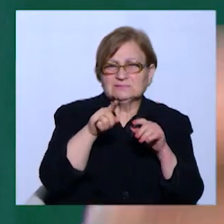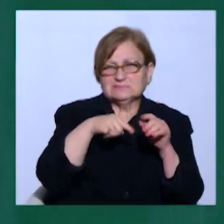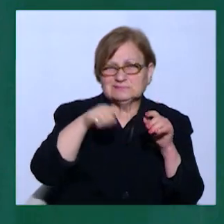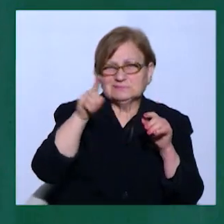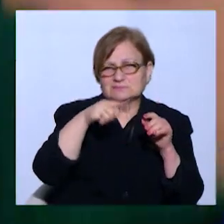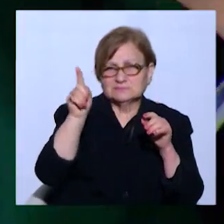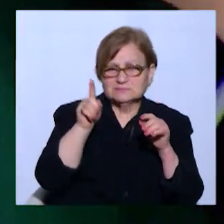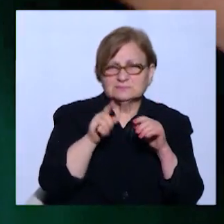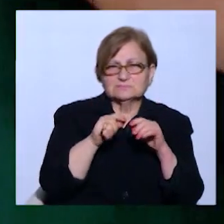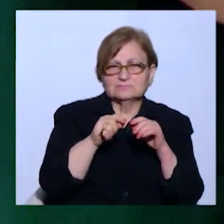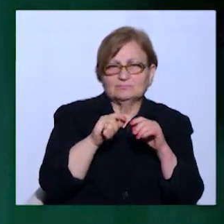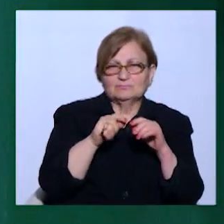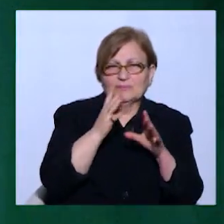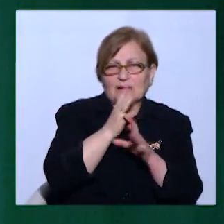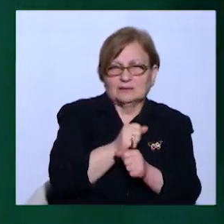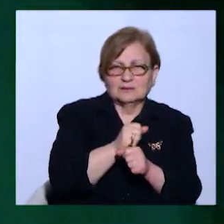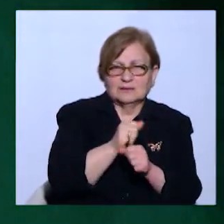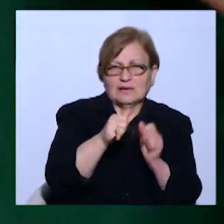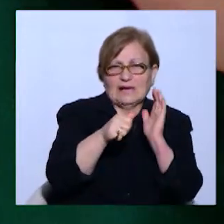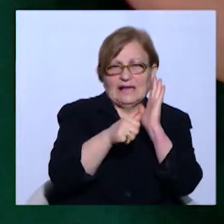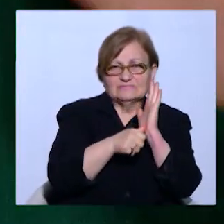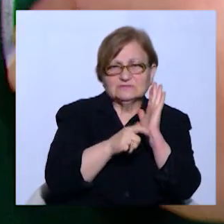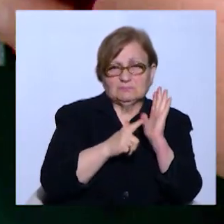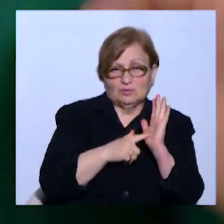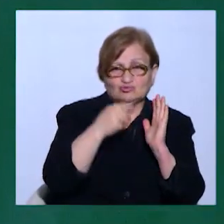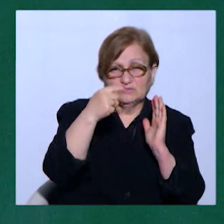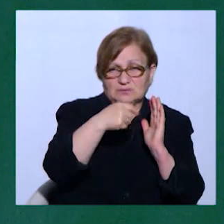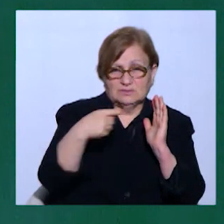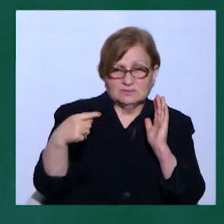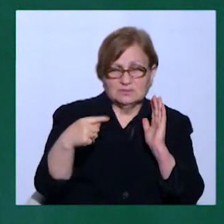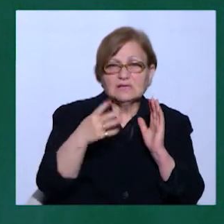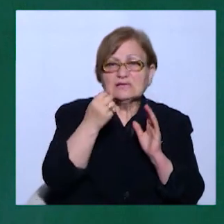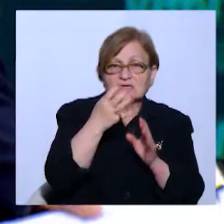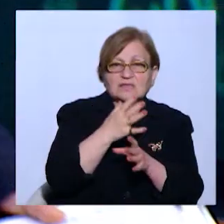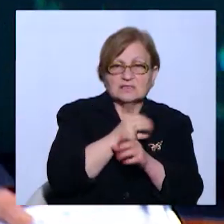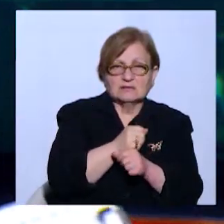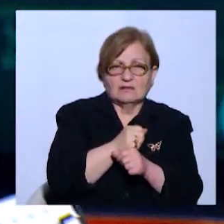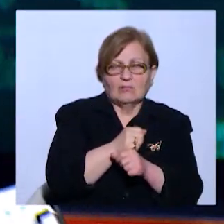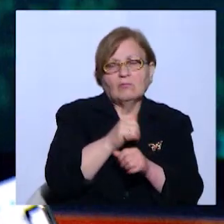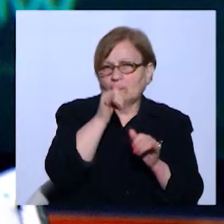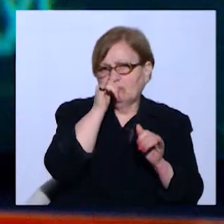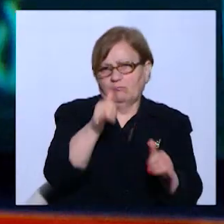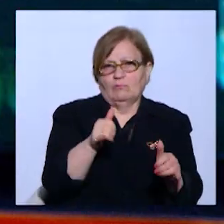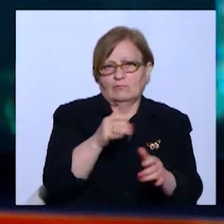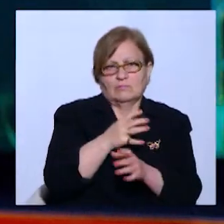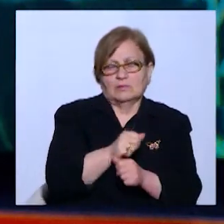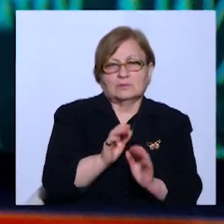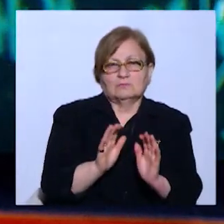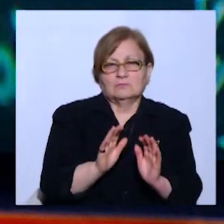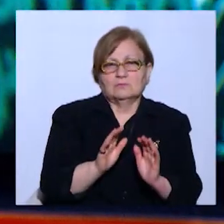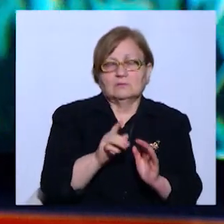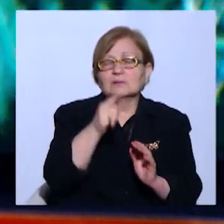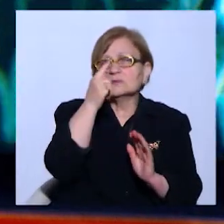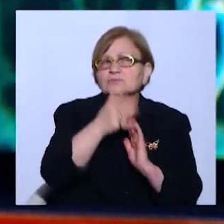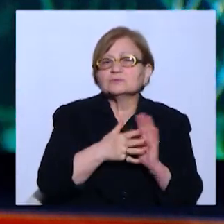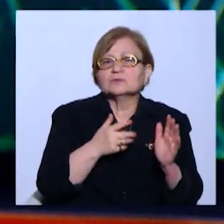ამასაც გადაუსმევ და დავწერ ეს არის 6 მე-7-დი. შემიკვეცე კიდე. აღარ იკვეცება. თქვენ რას